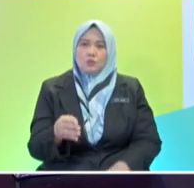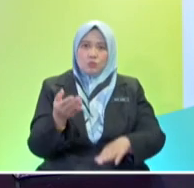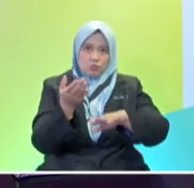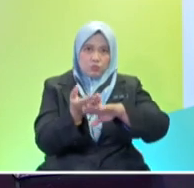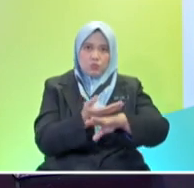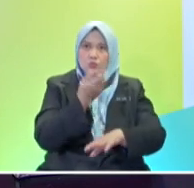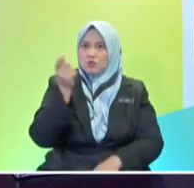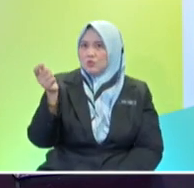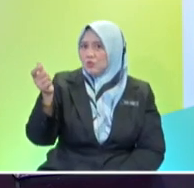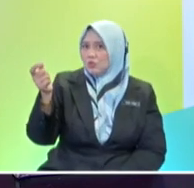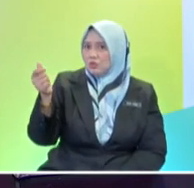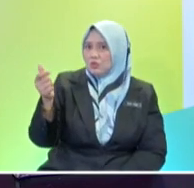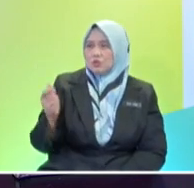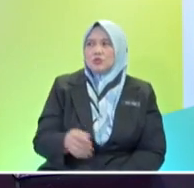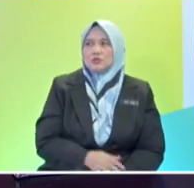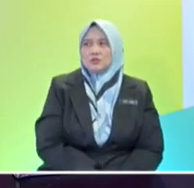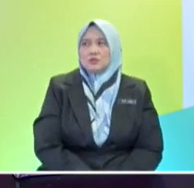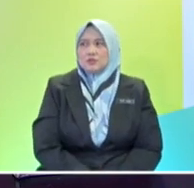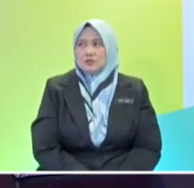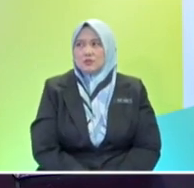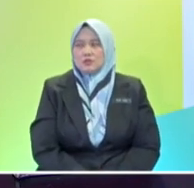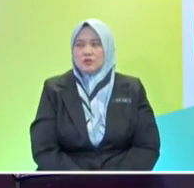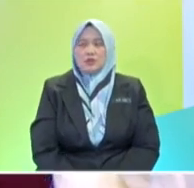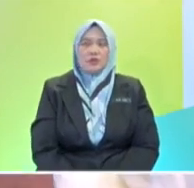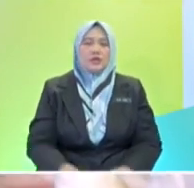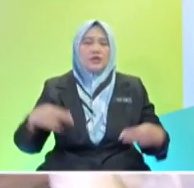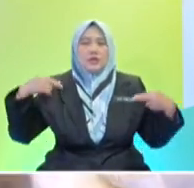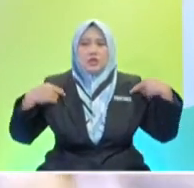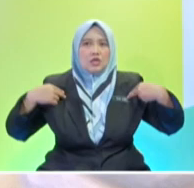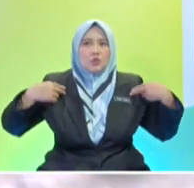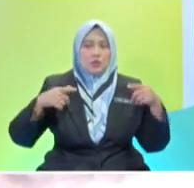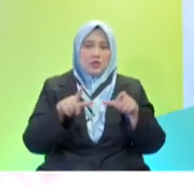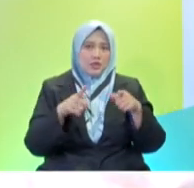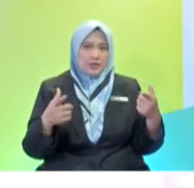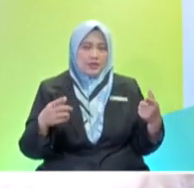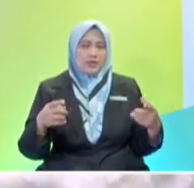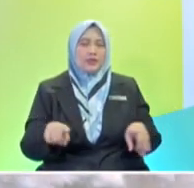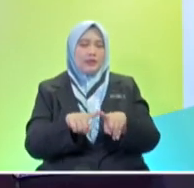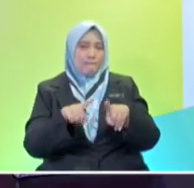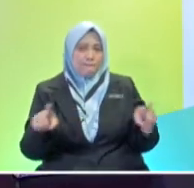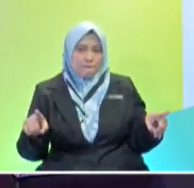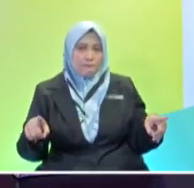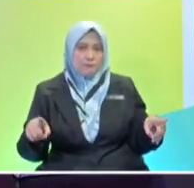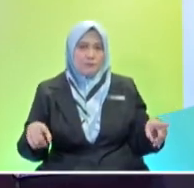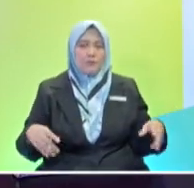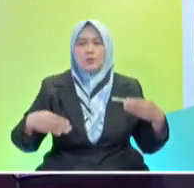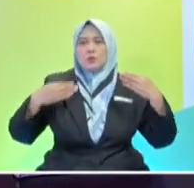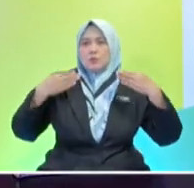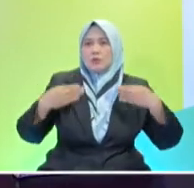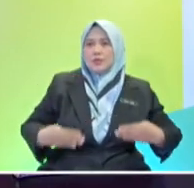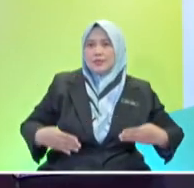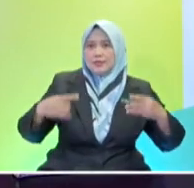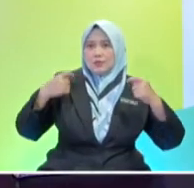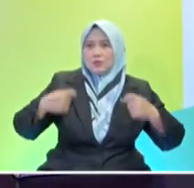sebenarnya haiwan yang berbeza. Okey, lagi Mira. Lagi untuk haiwan yang berbulu. Untuk haiwan